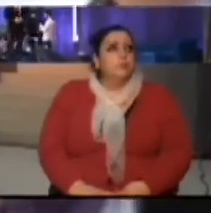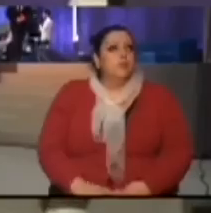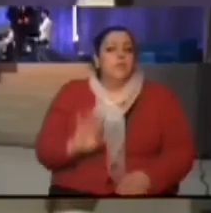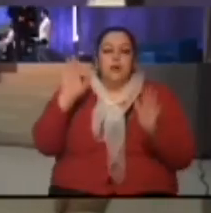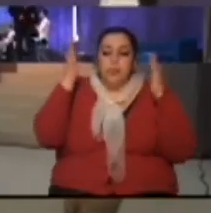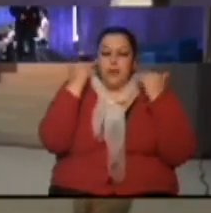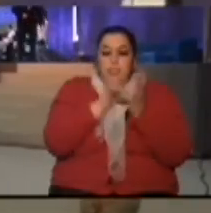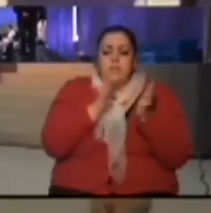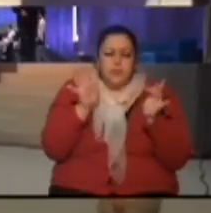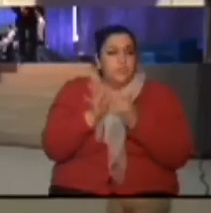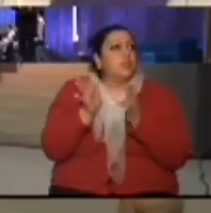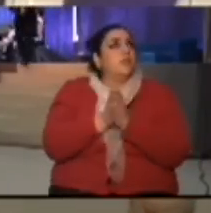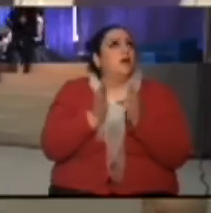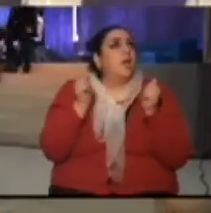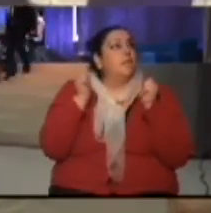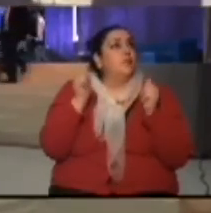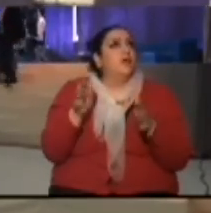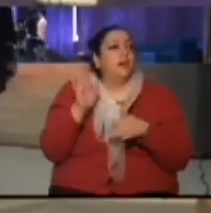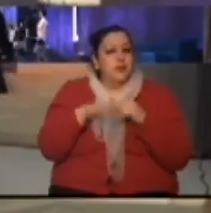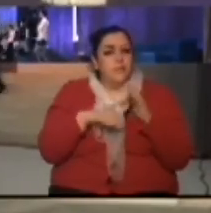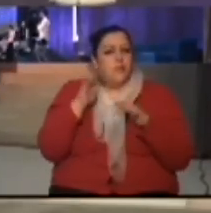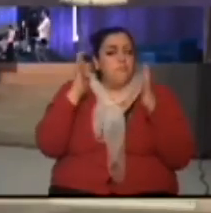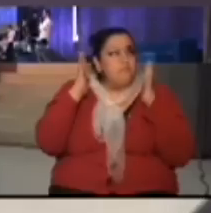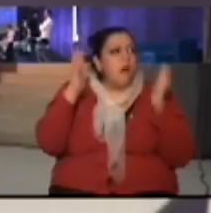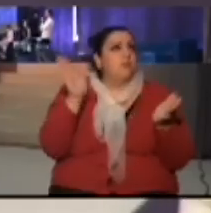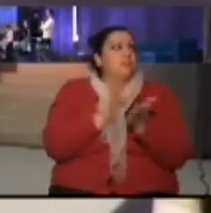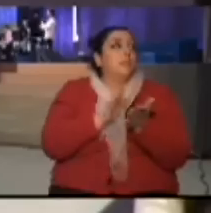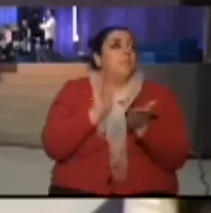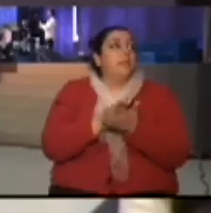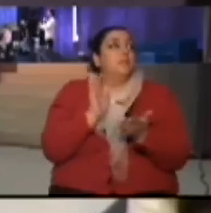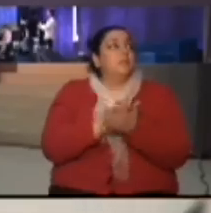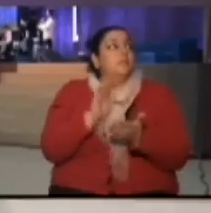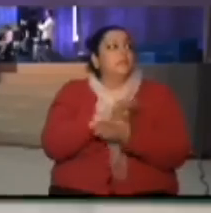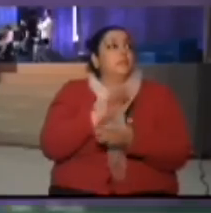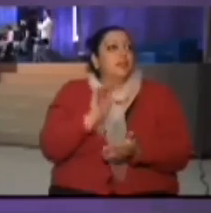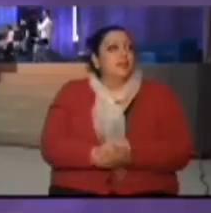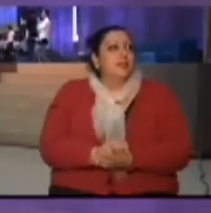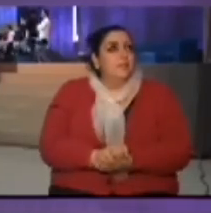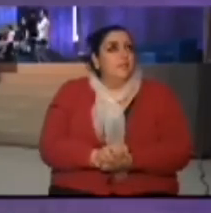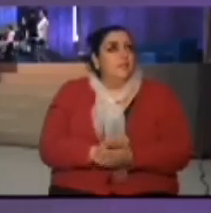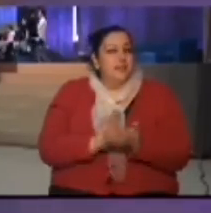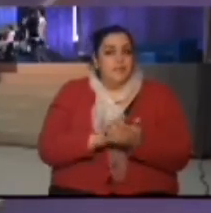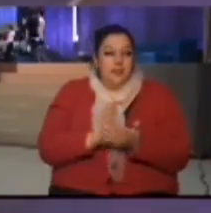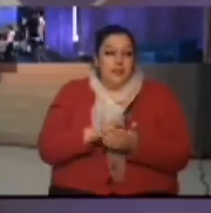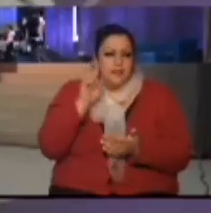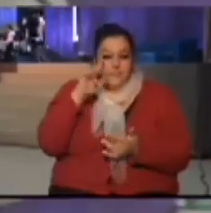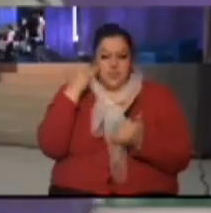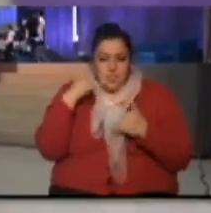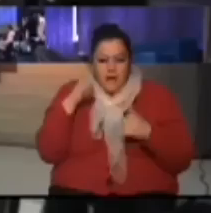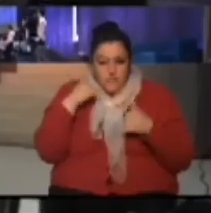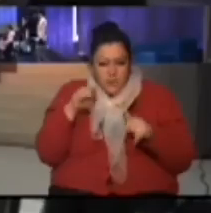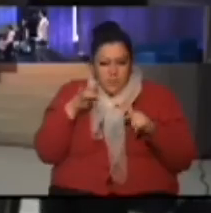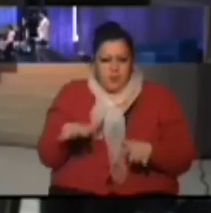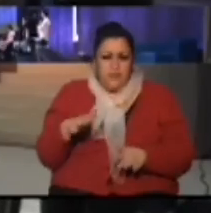Փառք Հիսուսին, հալելույա, եկեք բարձր ծափարենք մեր Աստծուն, մենք հայր ունենք, որ ճգնաժամի մեջ հրաշքներ անում, մենք